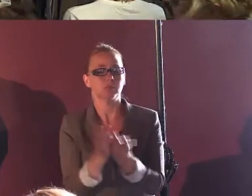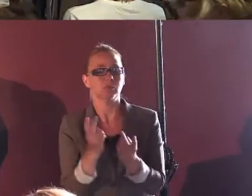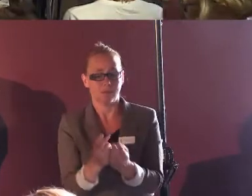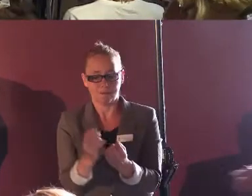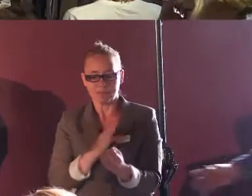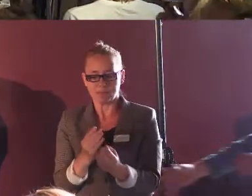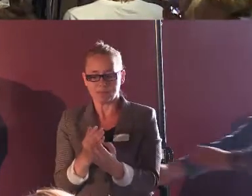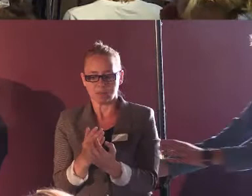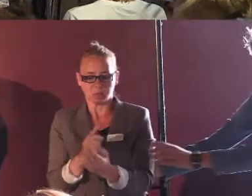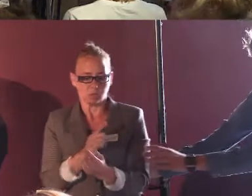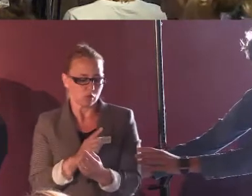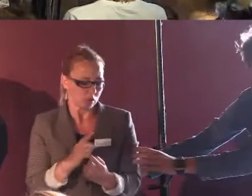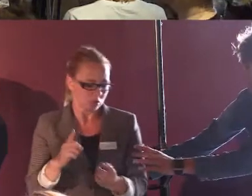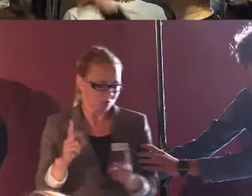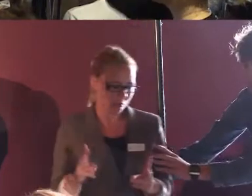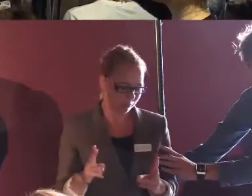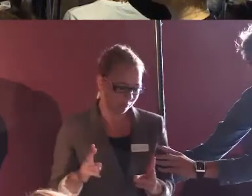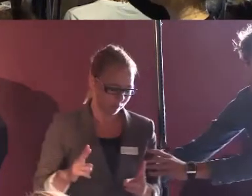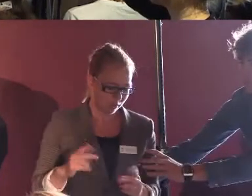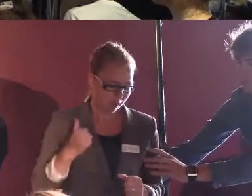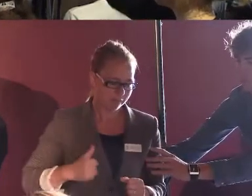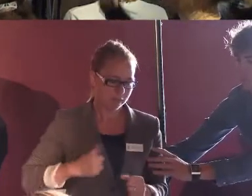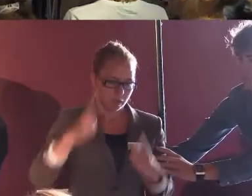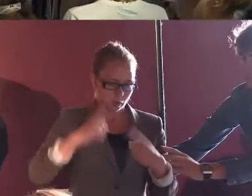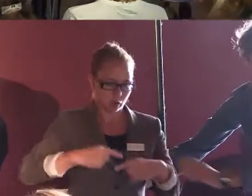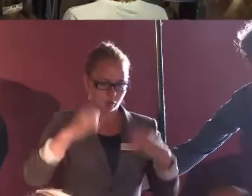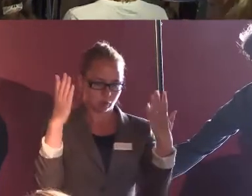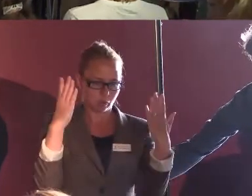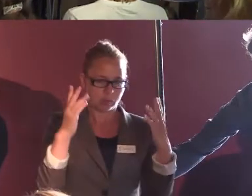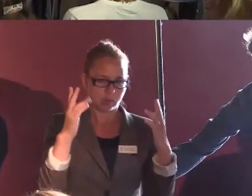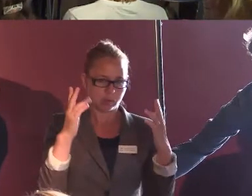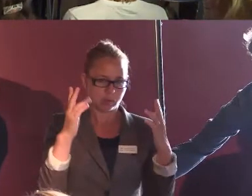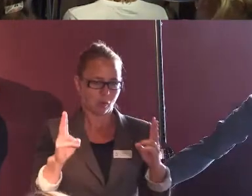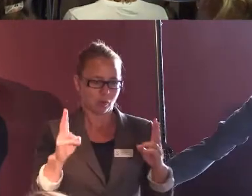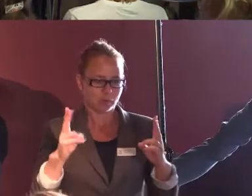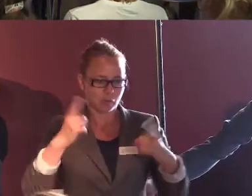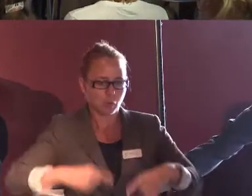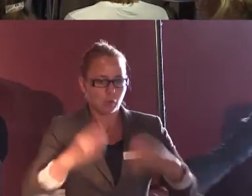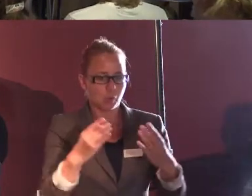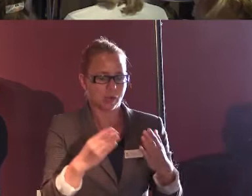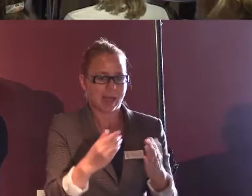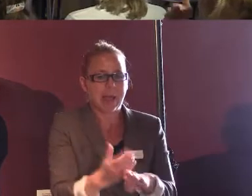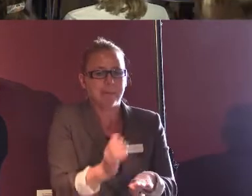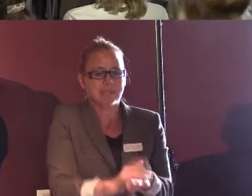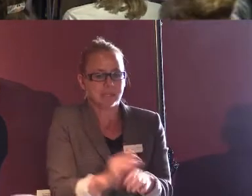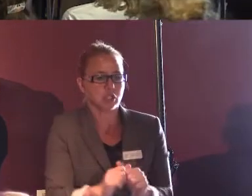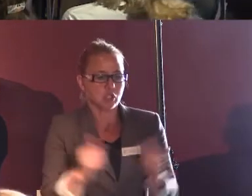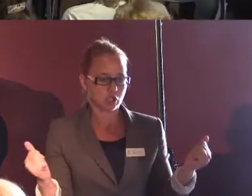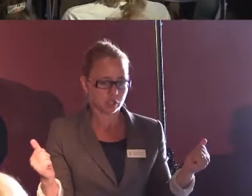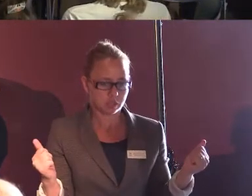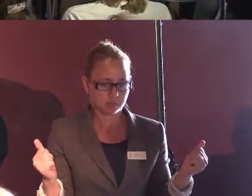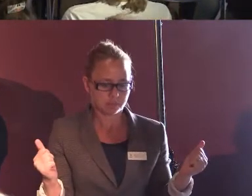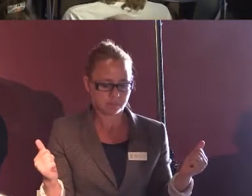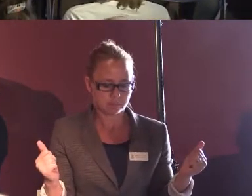flest kulturkonsumenter och kulturproducenter, där är också innovationskapaciteten störst. Vi